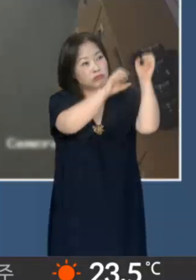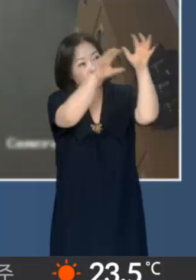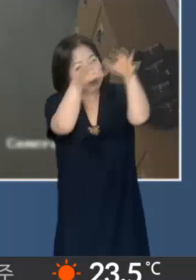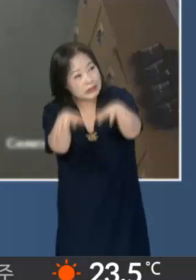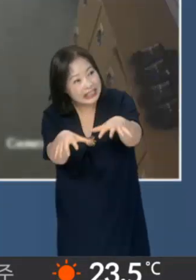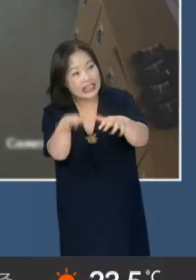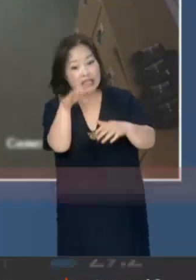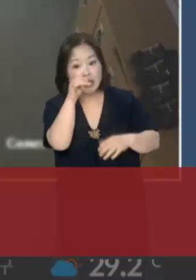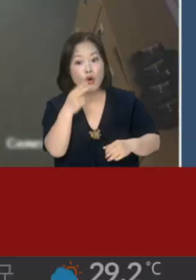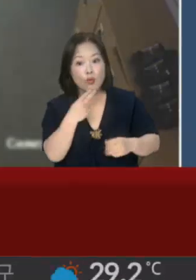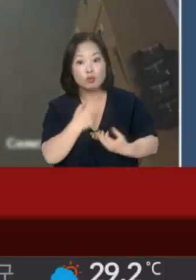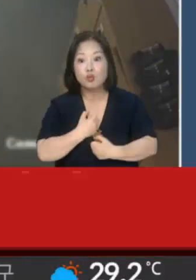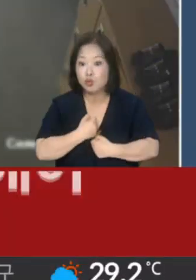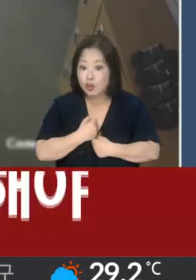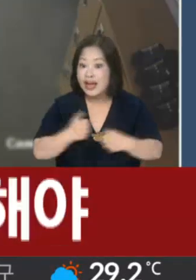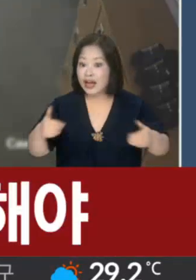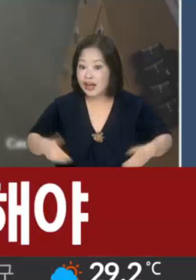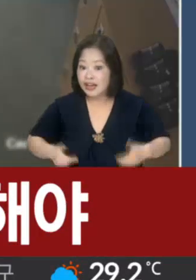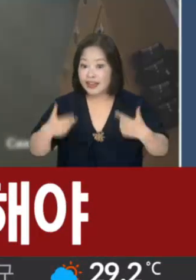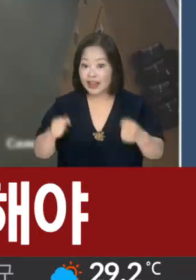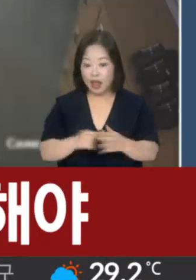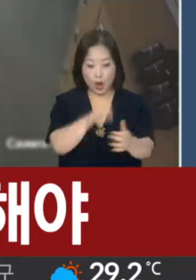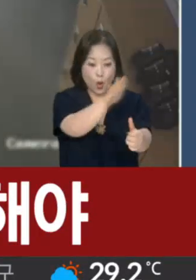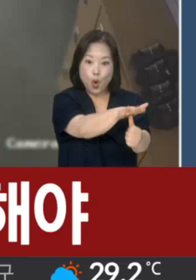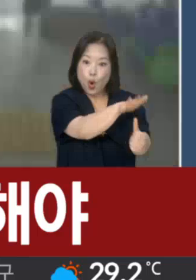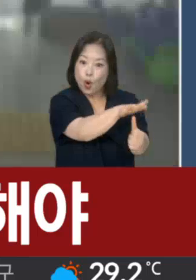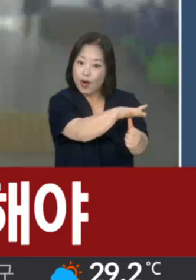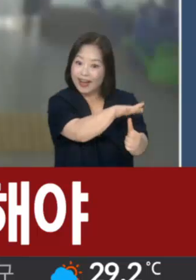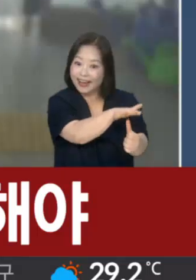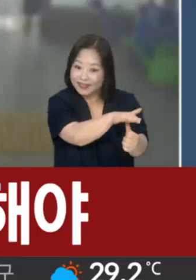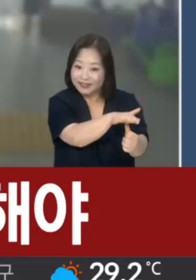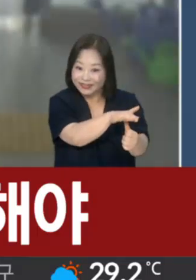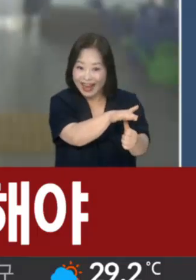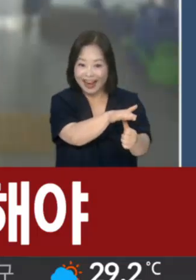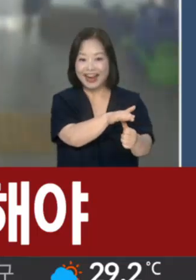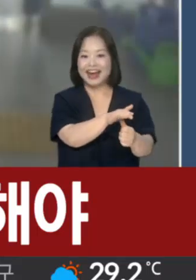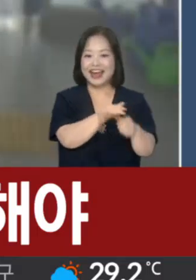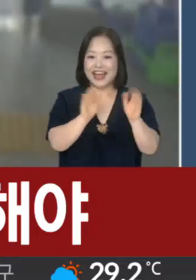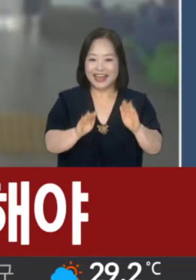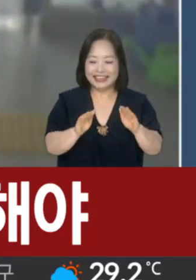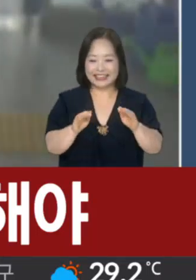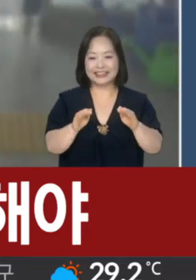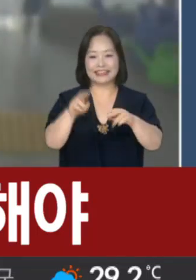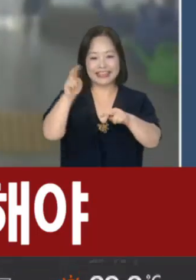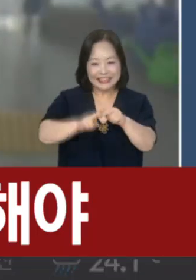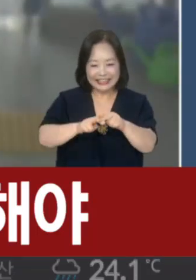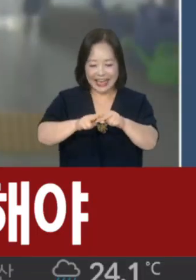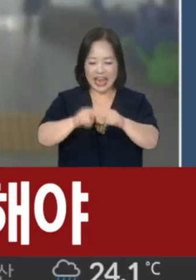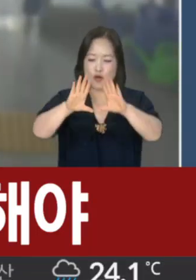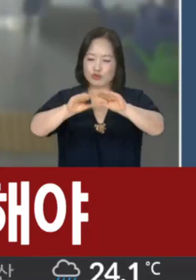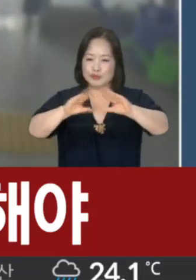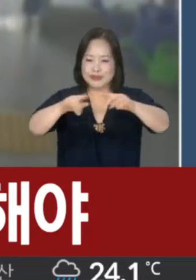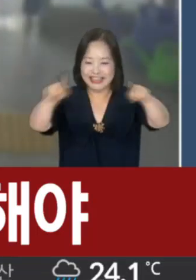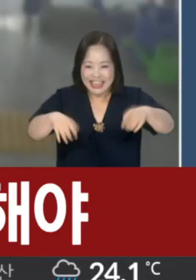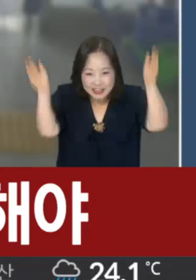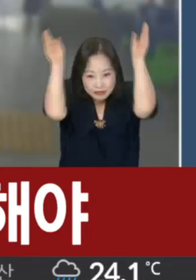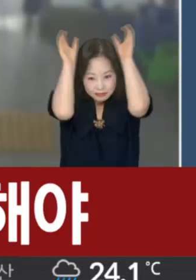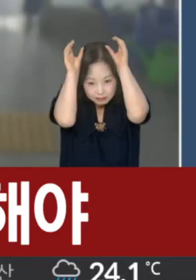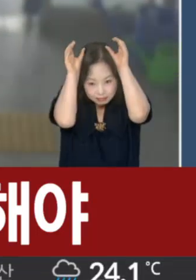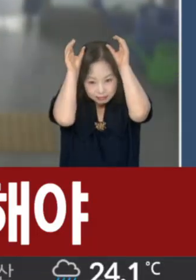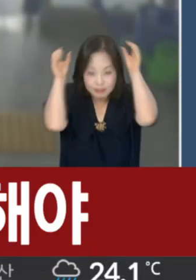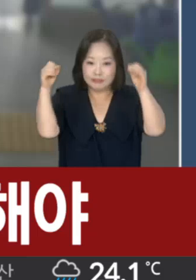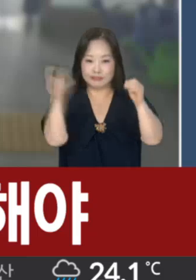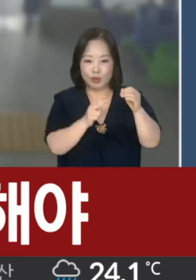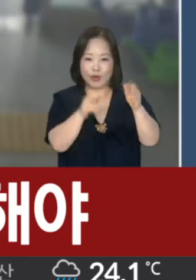이런 것들 좀 조심하는 그래서 우리 어린 아이들 뭐 방석 머리에 이고요. 그렇죠. 뭐 예. 저기 뭐 침대 밑이라든가 뭐 가구